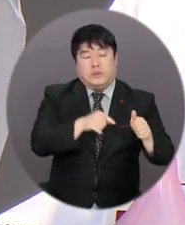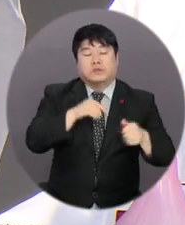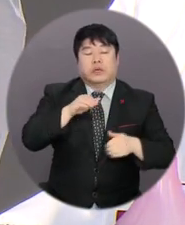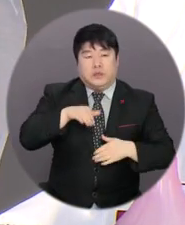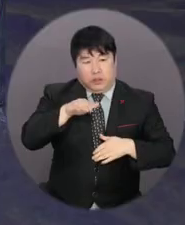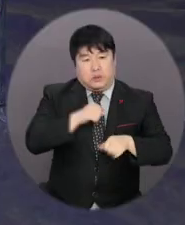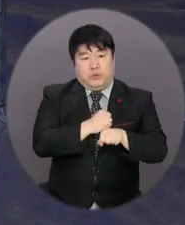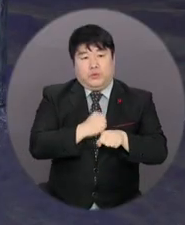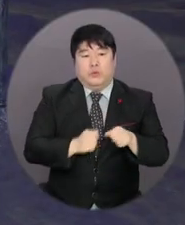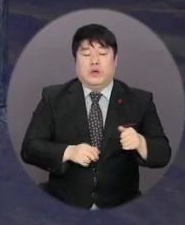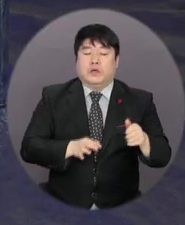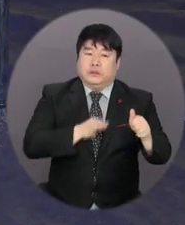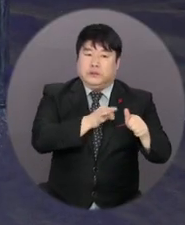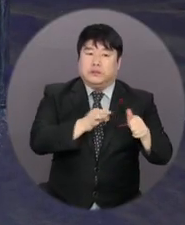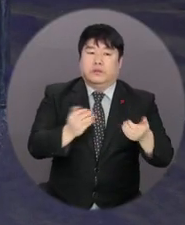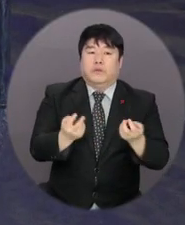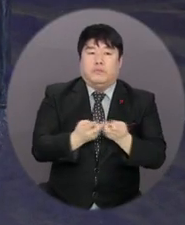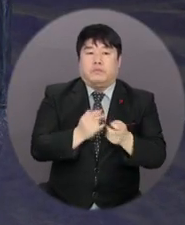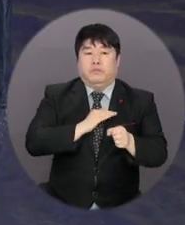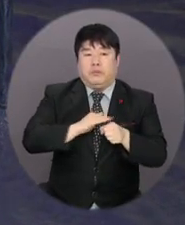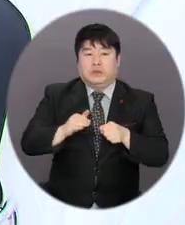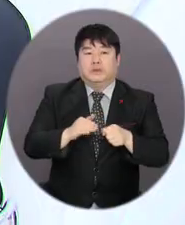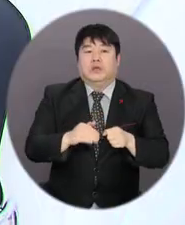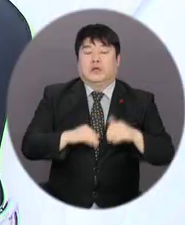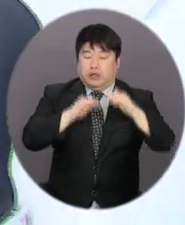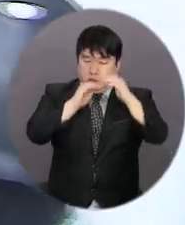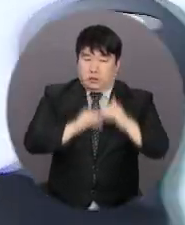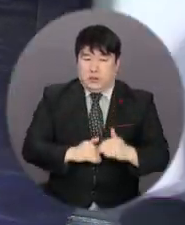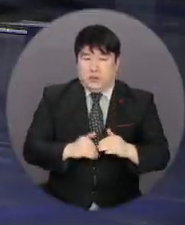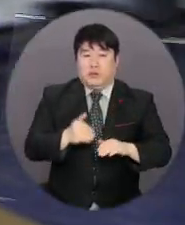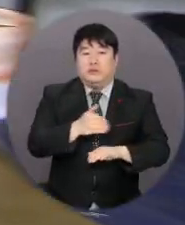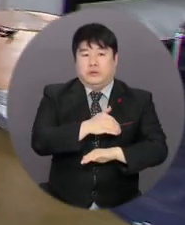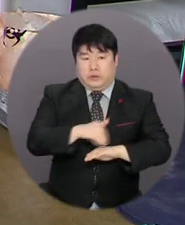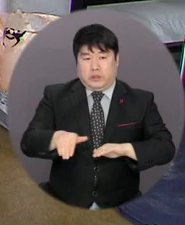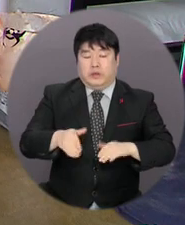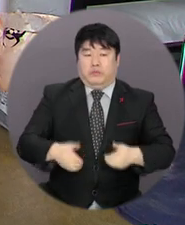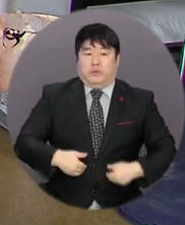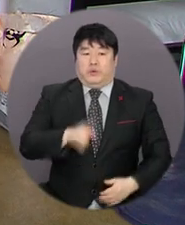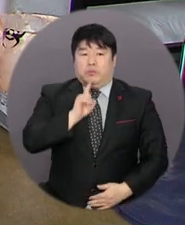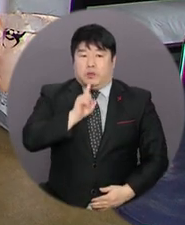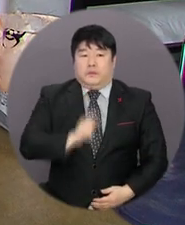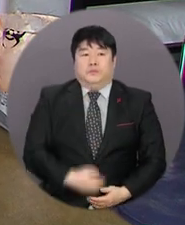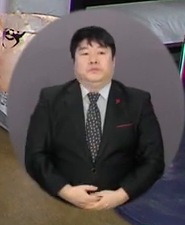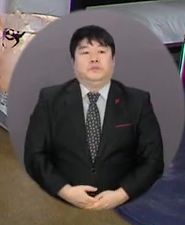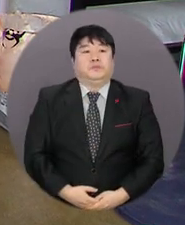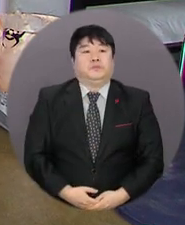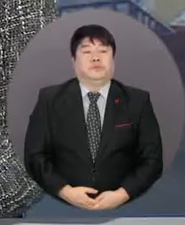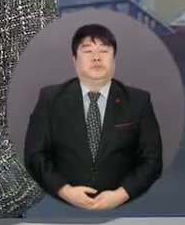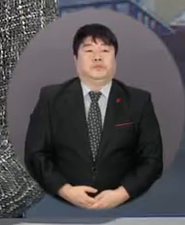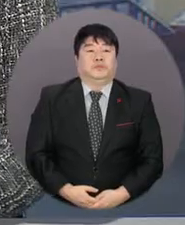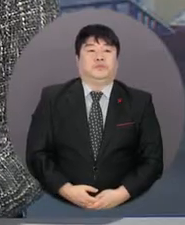지급 방식에 보다 체계적인 개선이 필요해 보입니다. MBC 뉴스 박민주입니다.